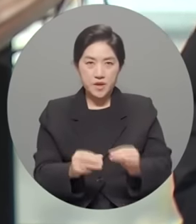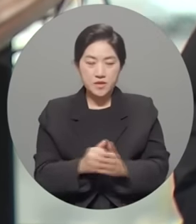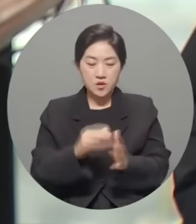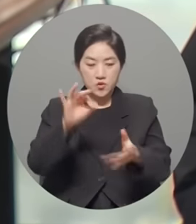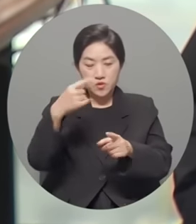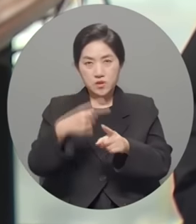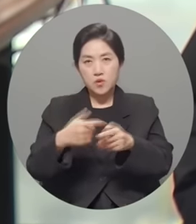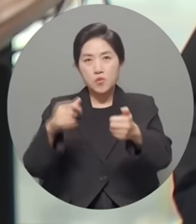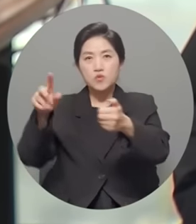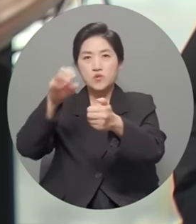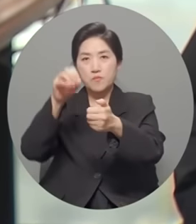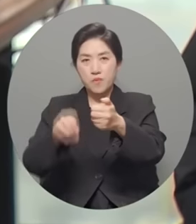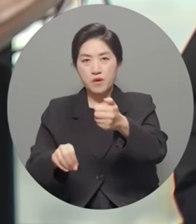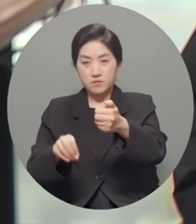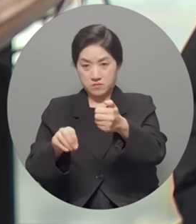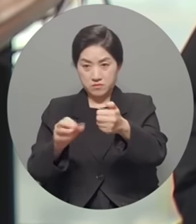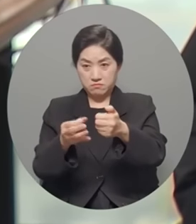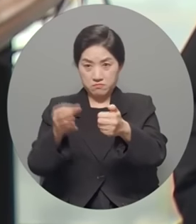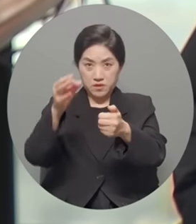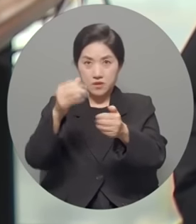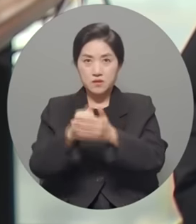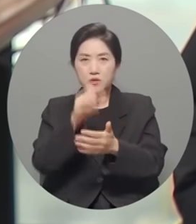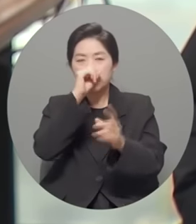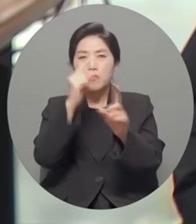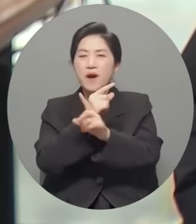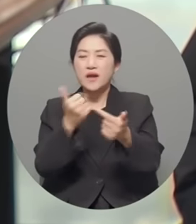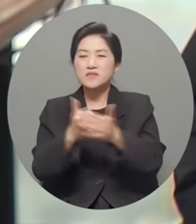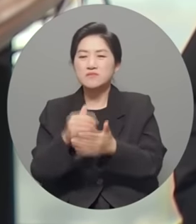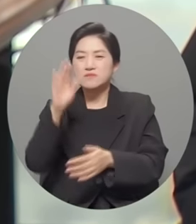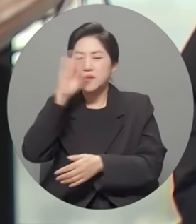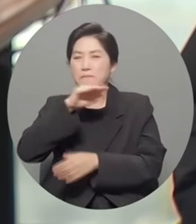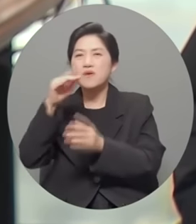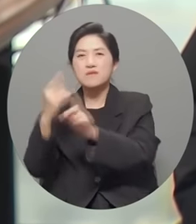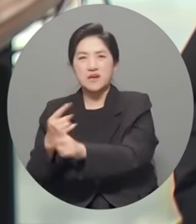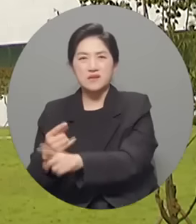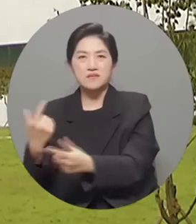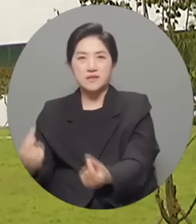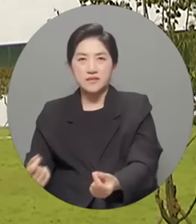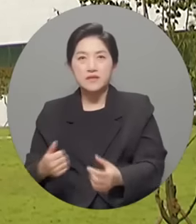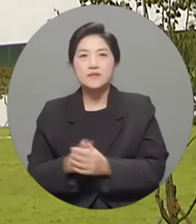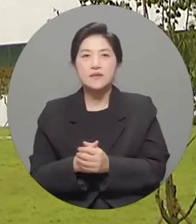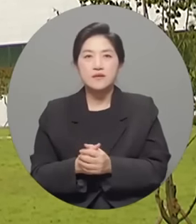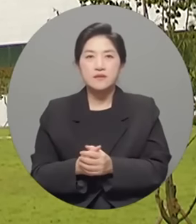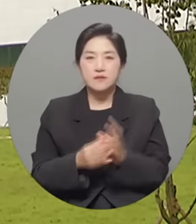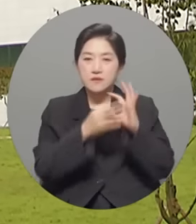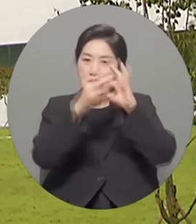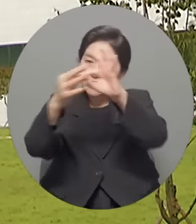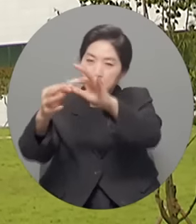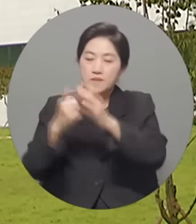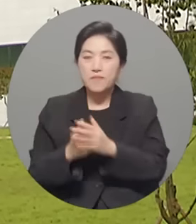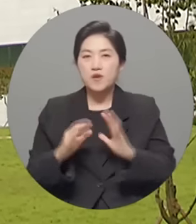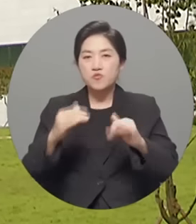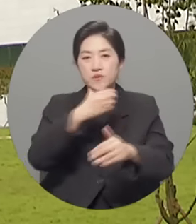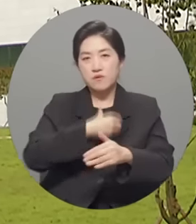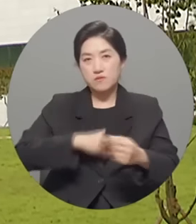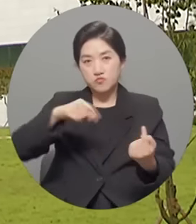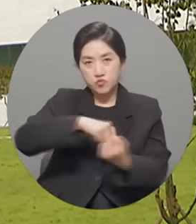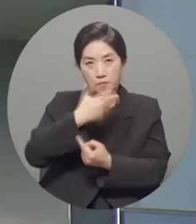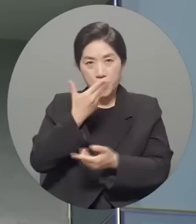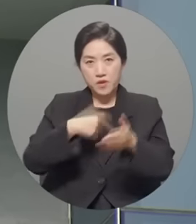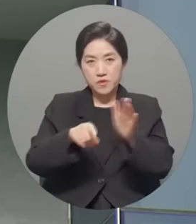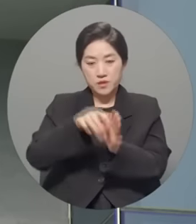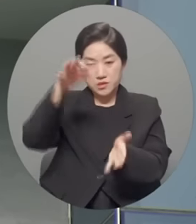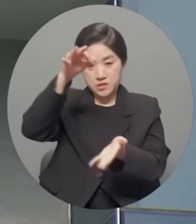소득대체율 50% 인상안은 개선이 아니라 계약이라고 했습니다. 지속가능한 국민연금을 위해선 기금고갈